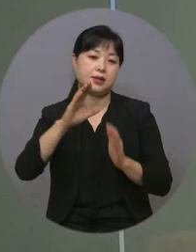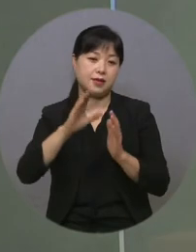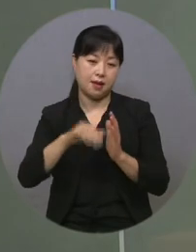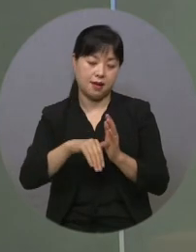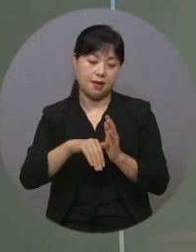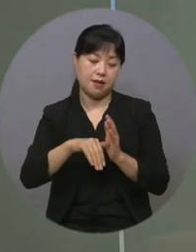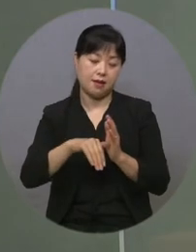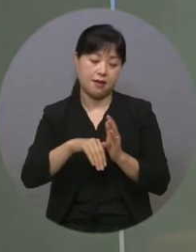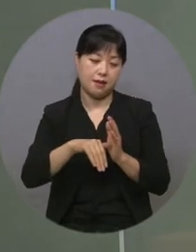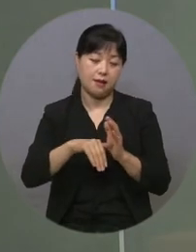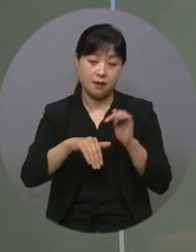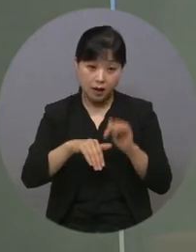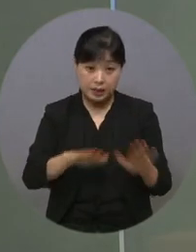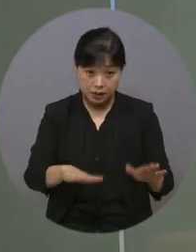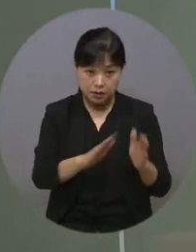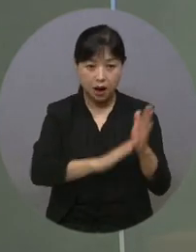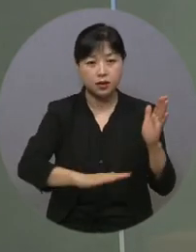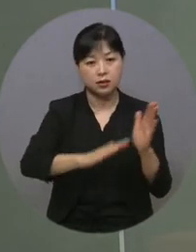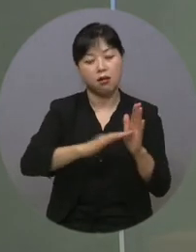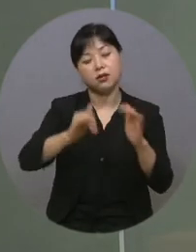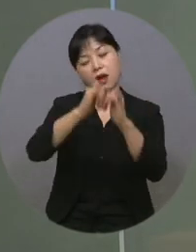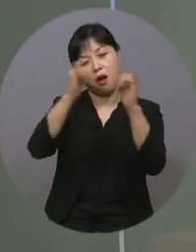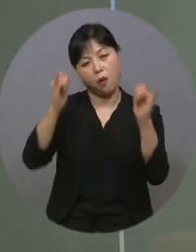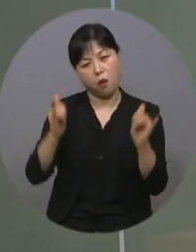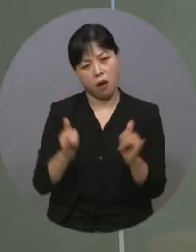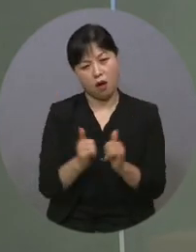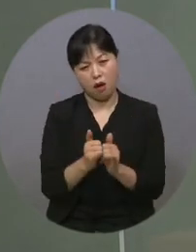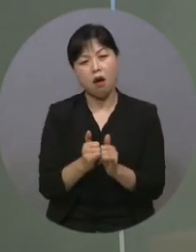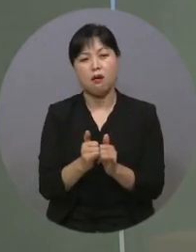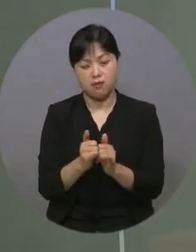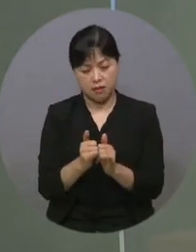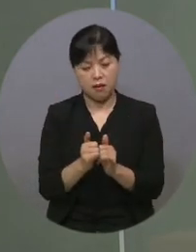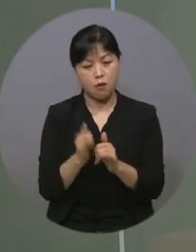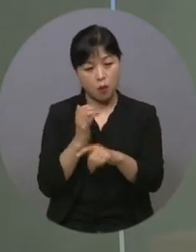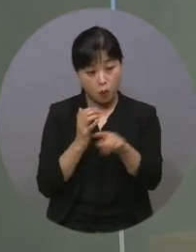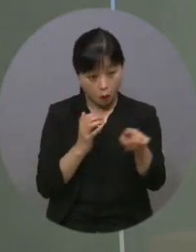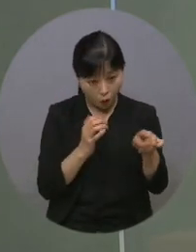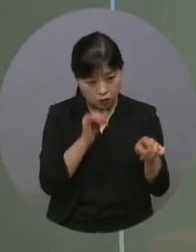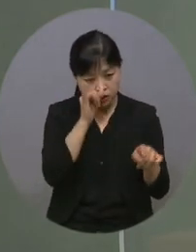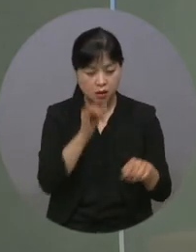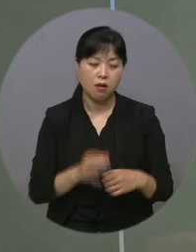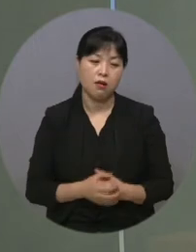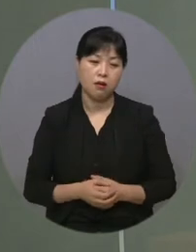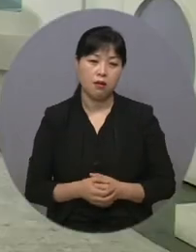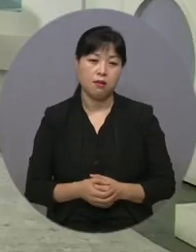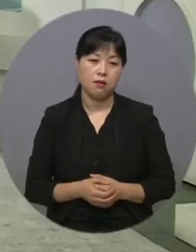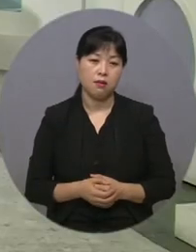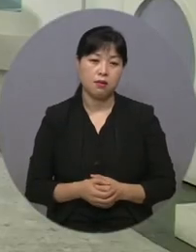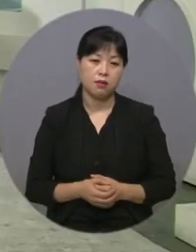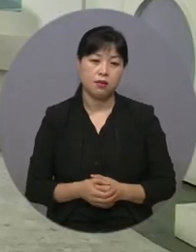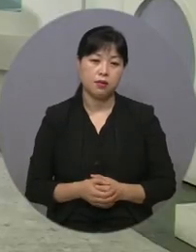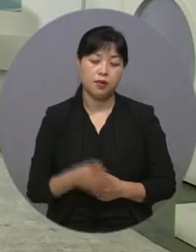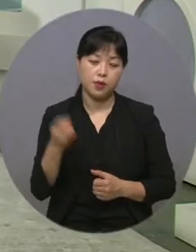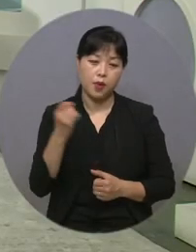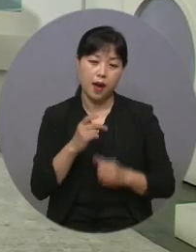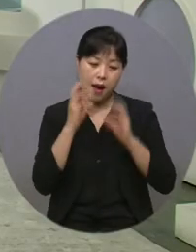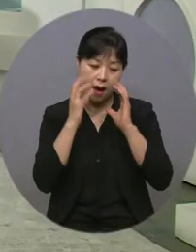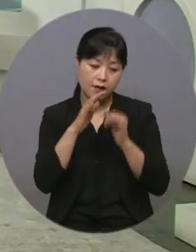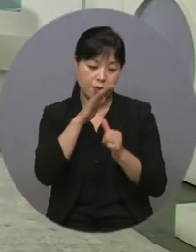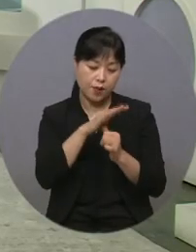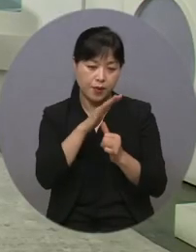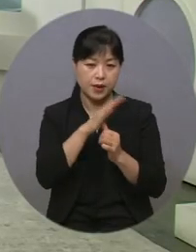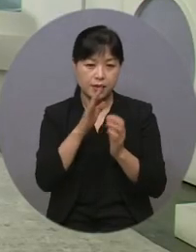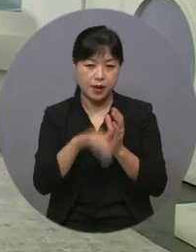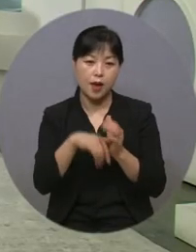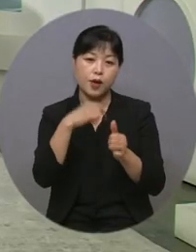우리의 가정 또 사회에 돌입을 했단 말이에요. 이제 거기에 또 준한 유년 교육이